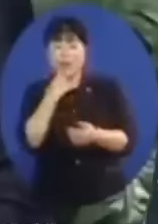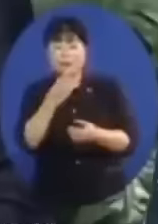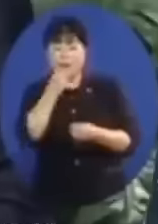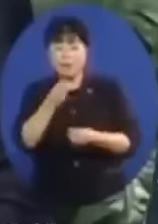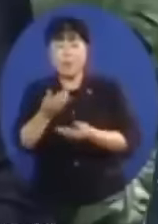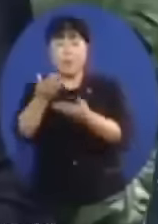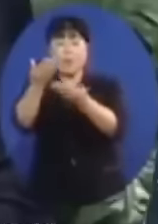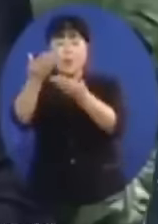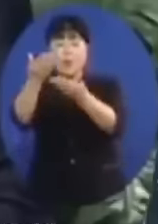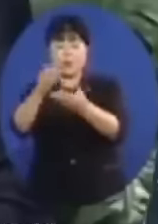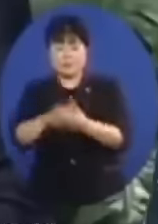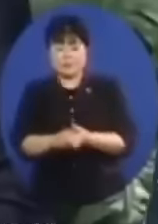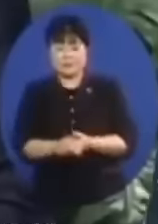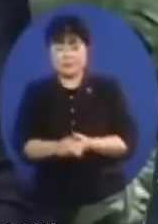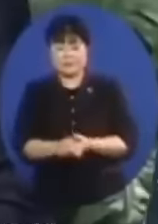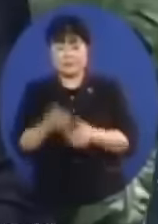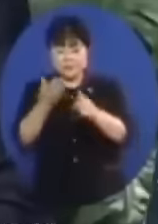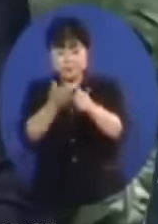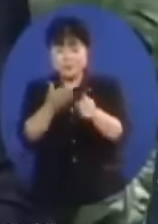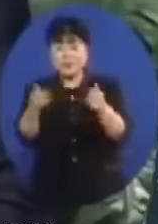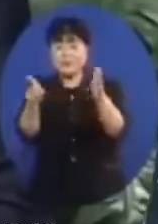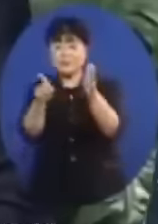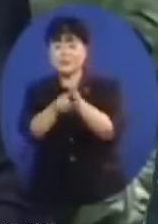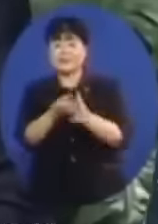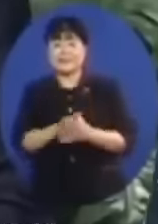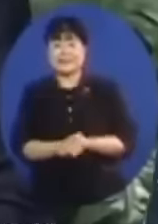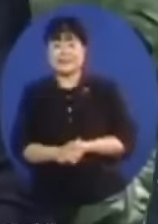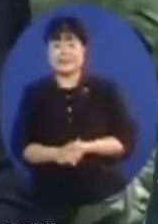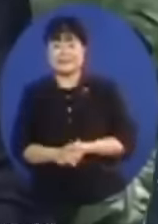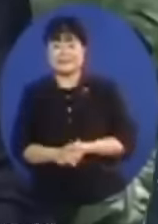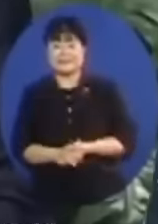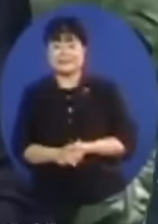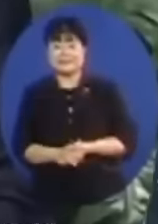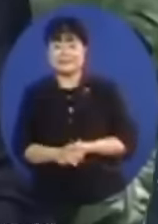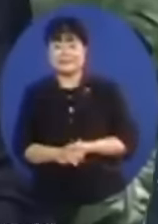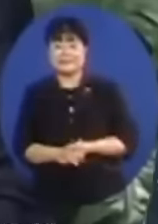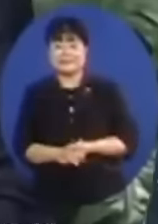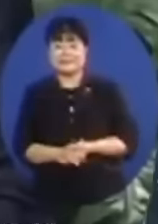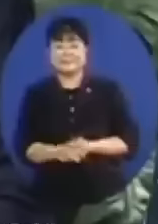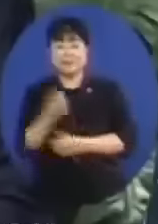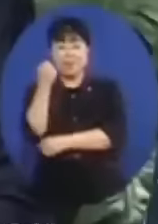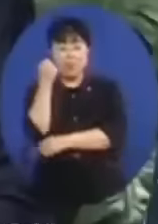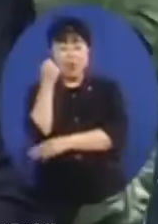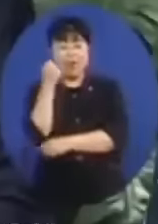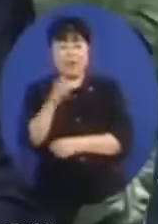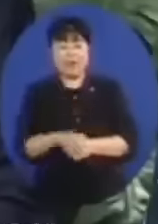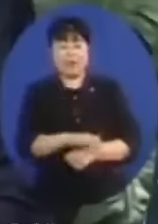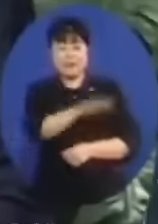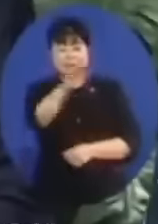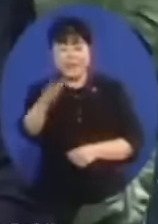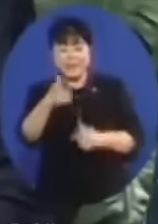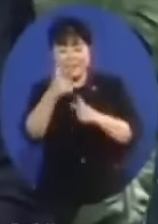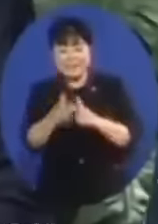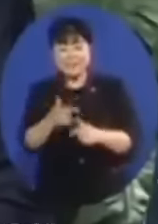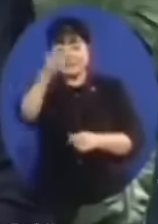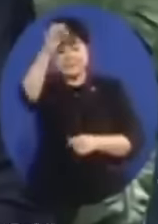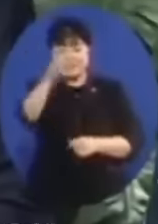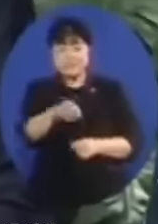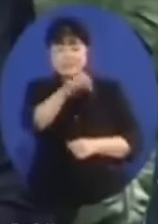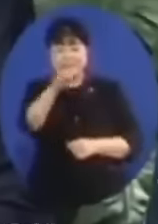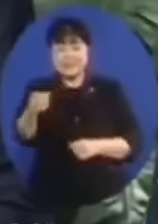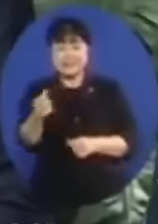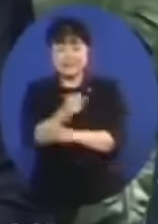아브라함의 복으로 복주신 것입니다. 원래 우리가 이제 예수님이